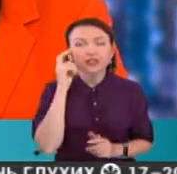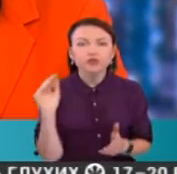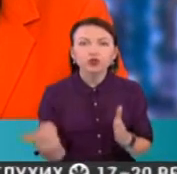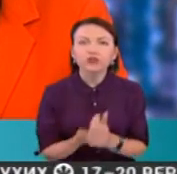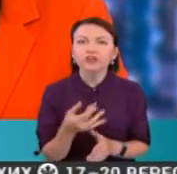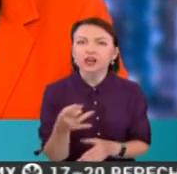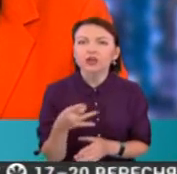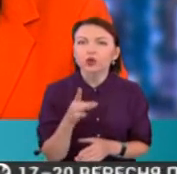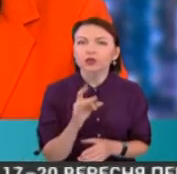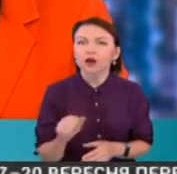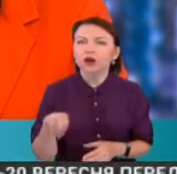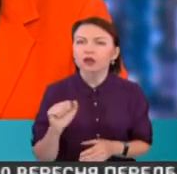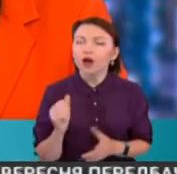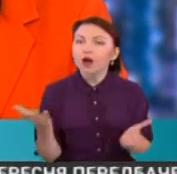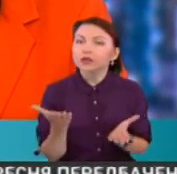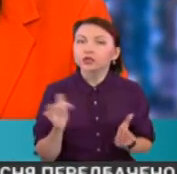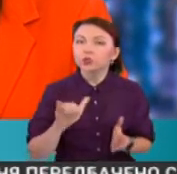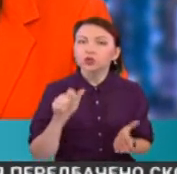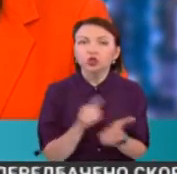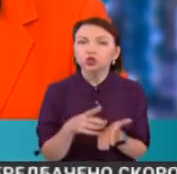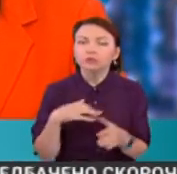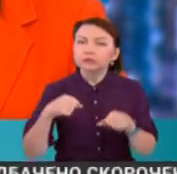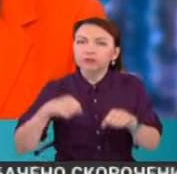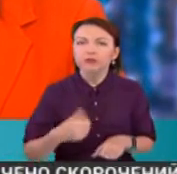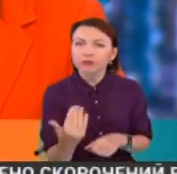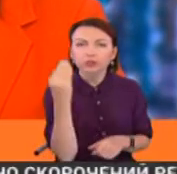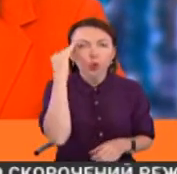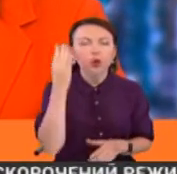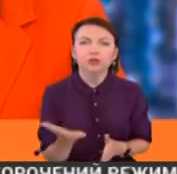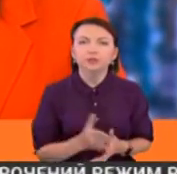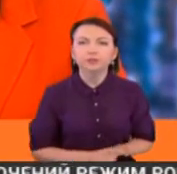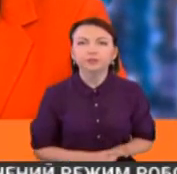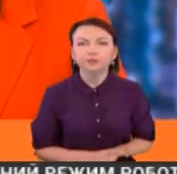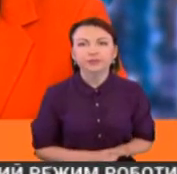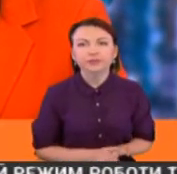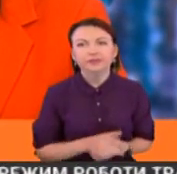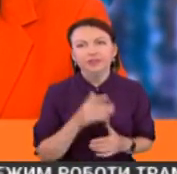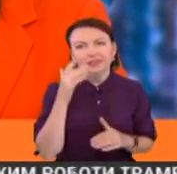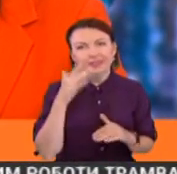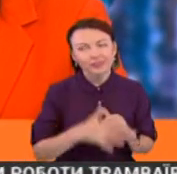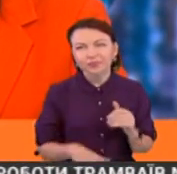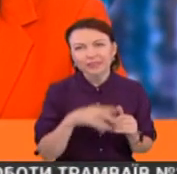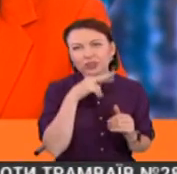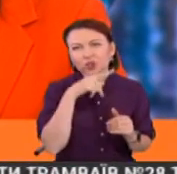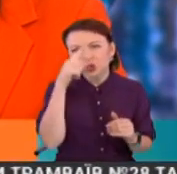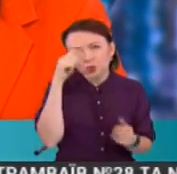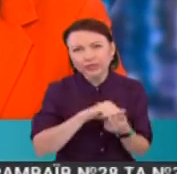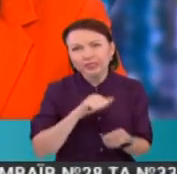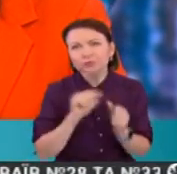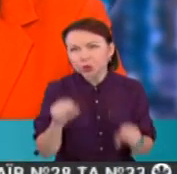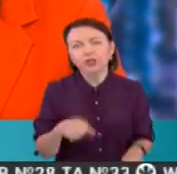районні ради, і які в них мають бути повноваження, на ваш погляд, пане Олександре? Ну, розумієте, дурниць можна